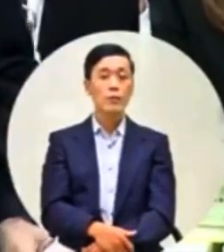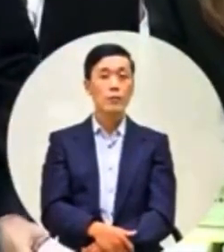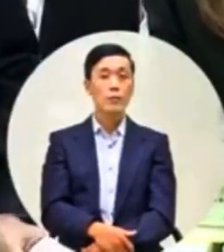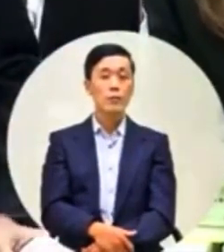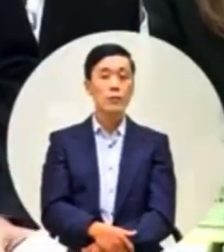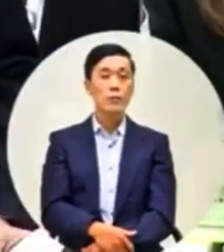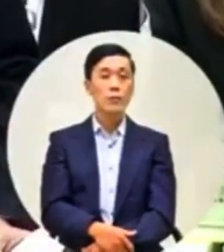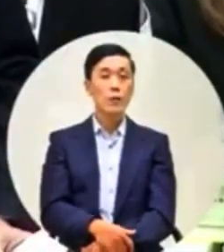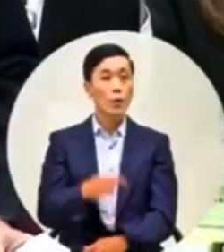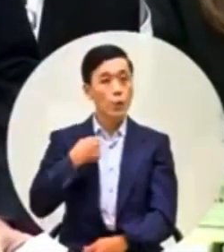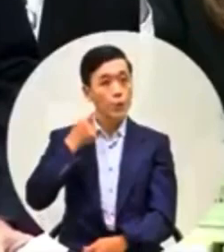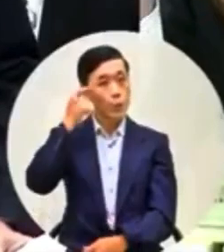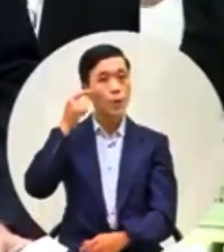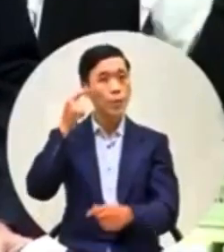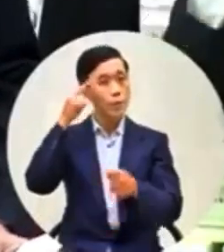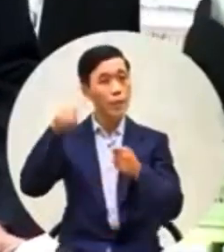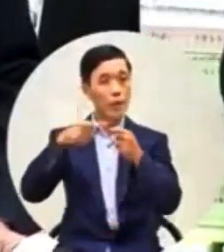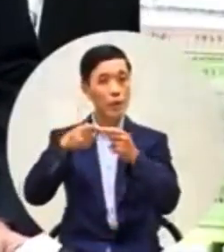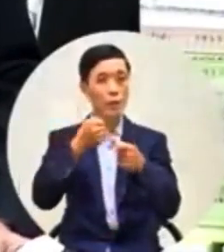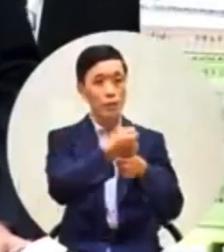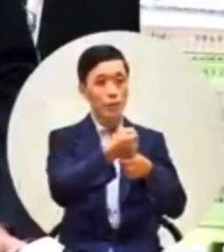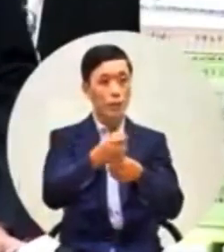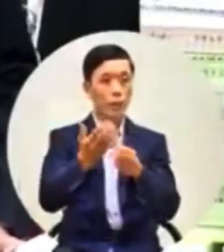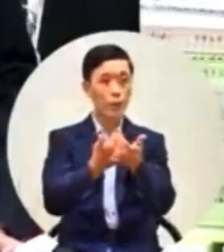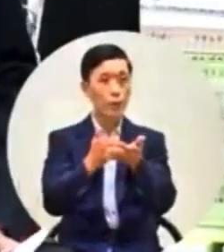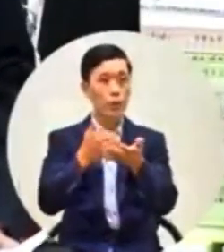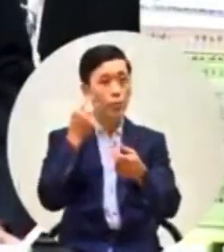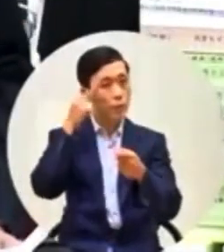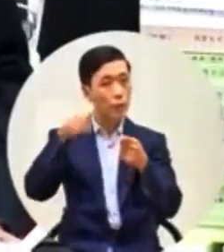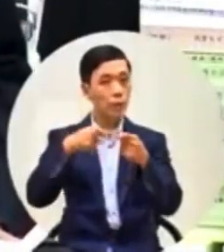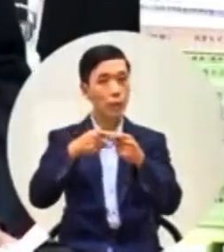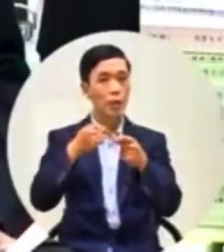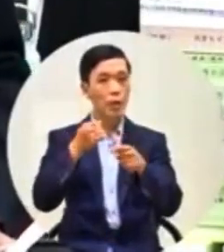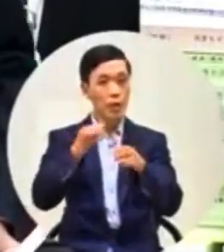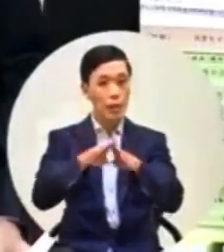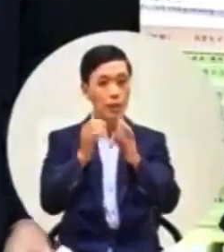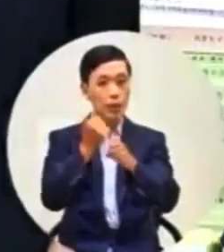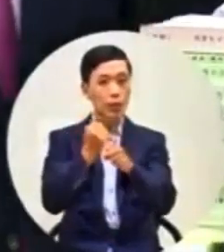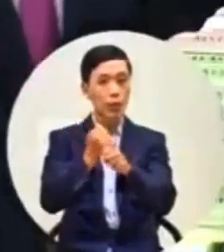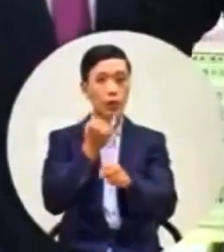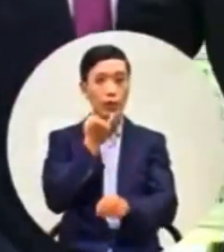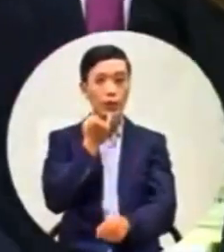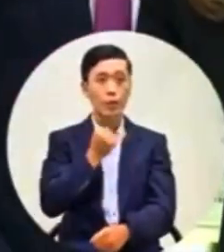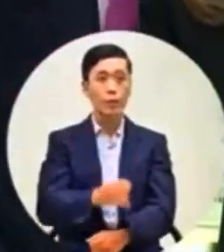我想明年我们会尽力争取预算，能做明年我们就开始做。好，好。